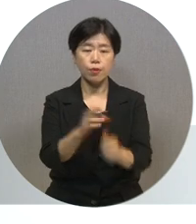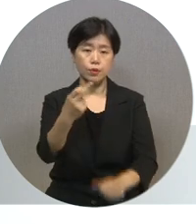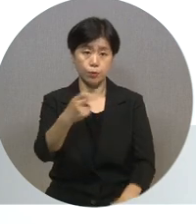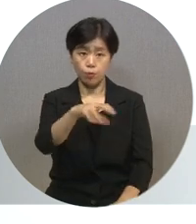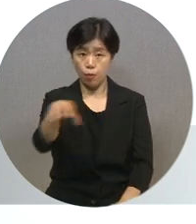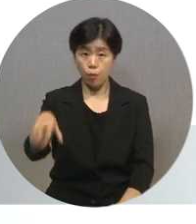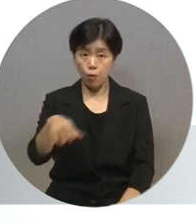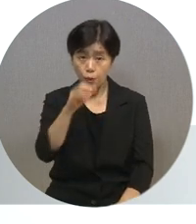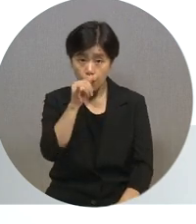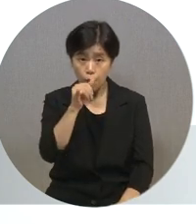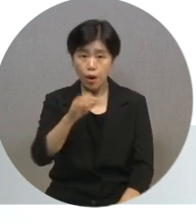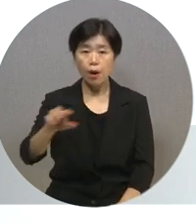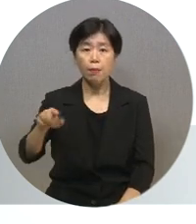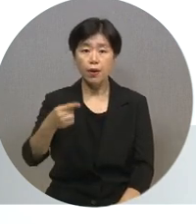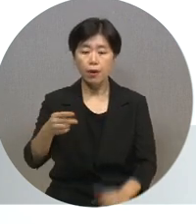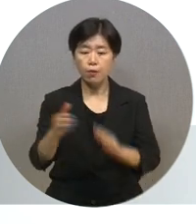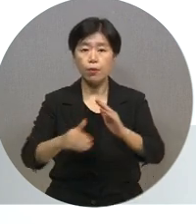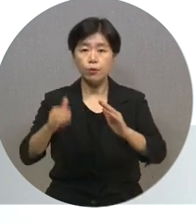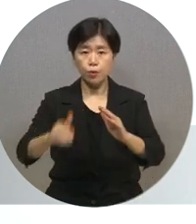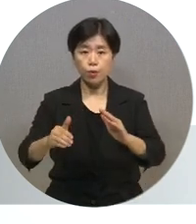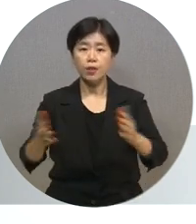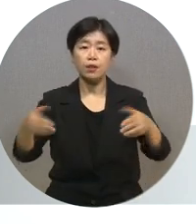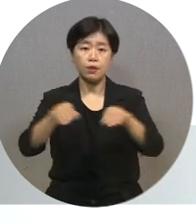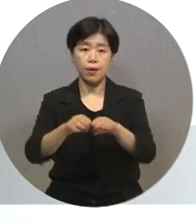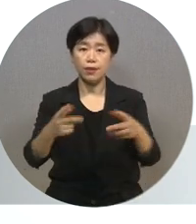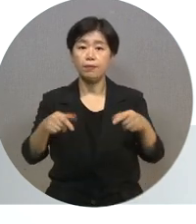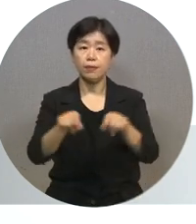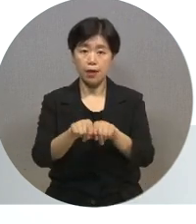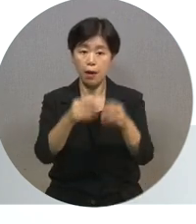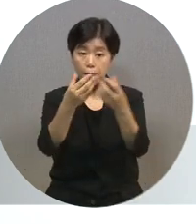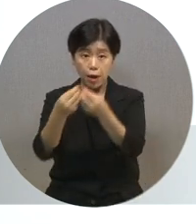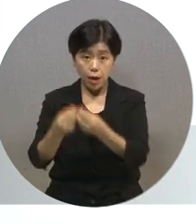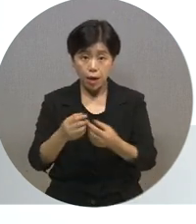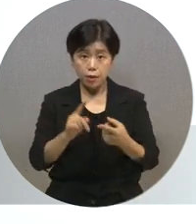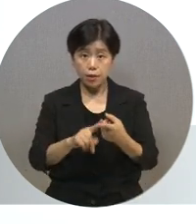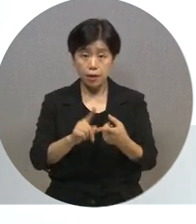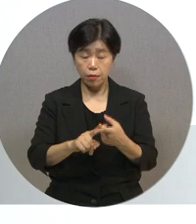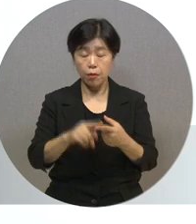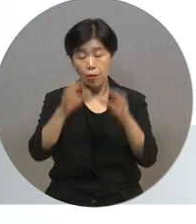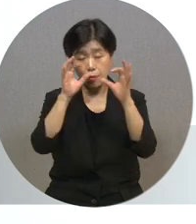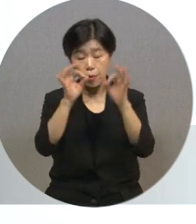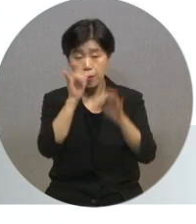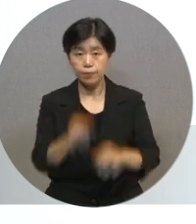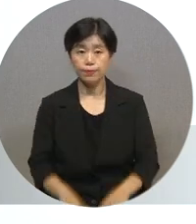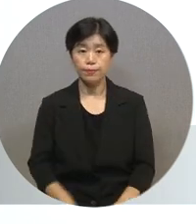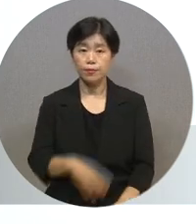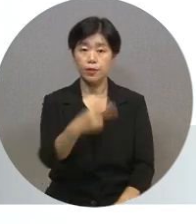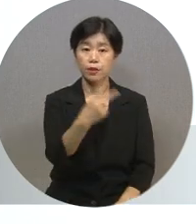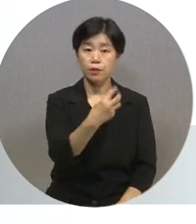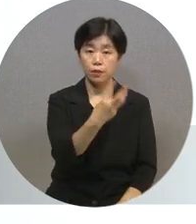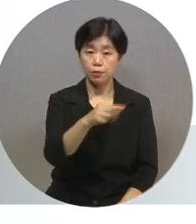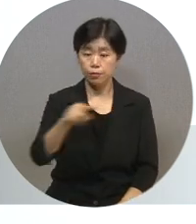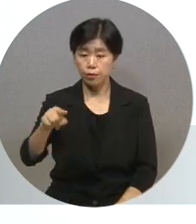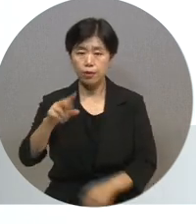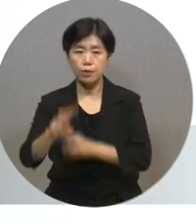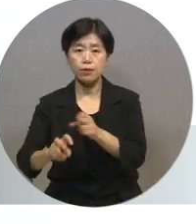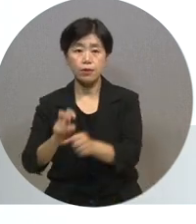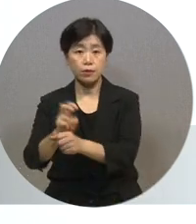개의 공동수행기관과 함께 사례관리도 진행을 하고 있습니다. 2003년부터 약